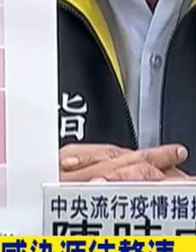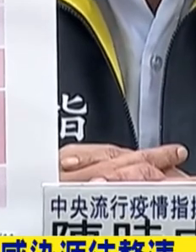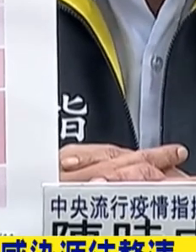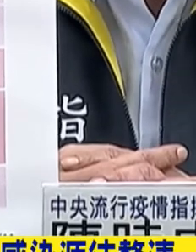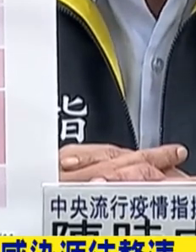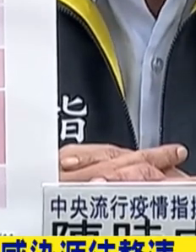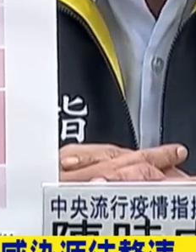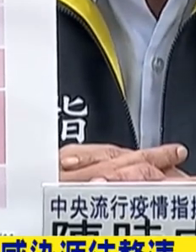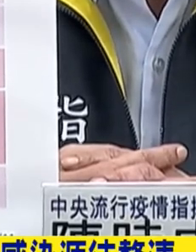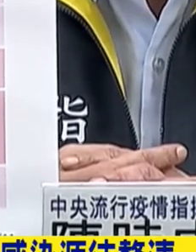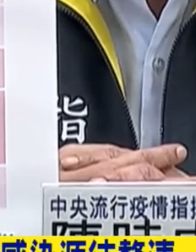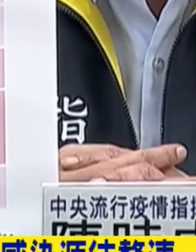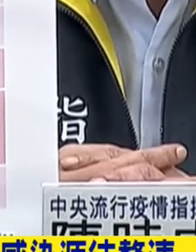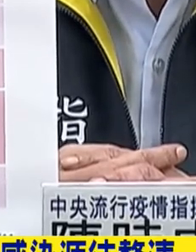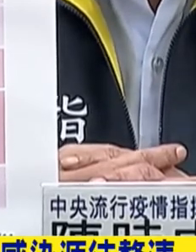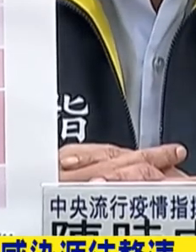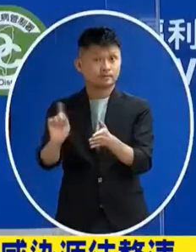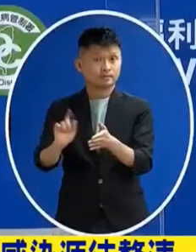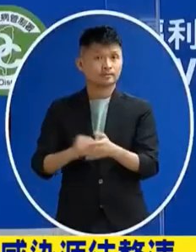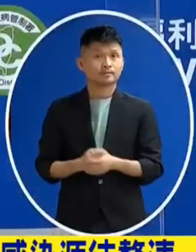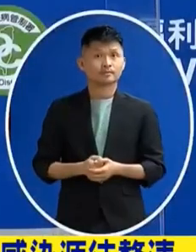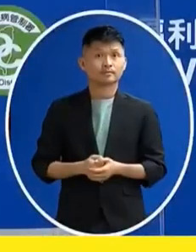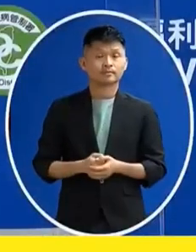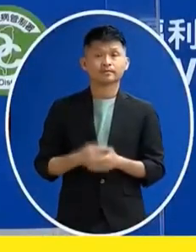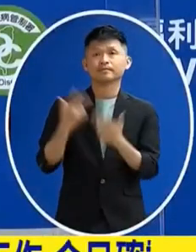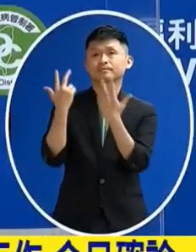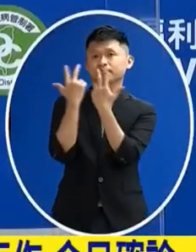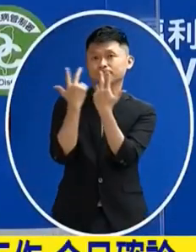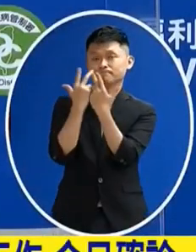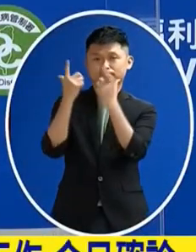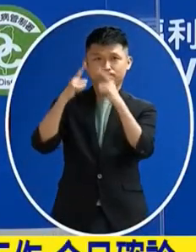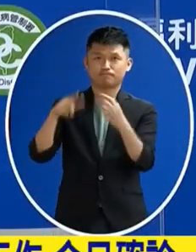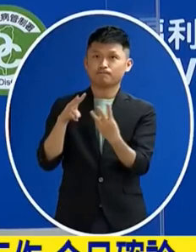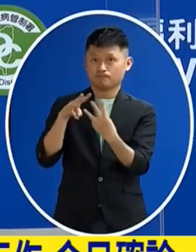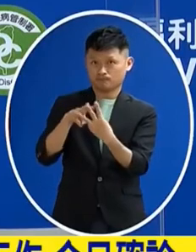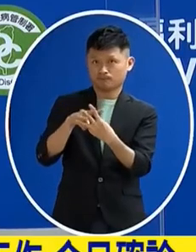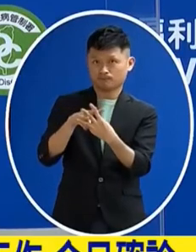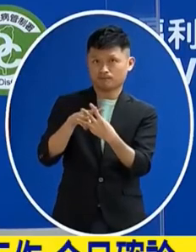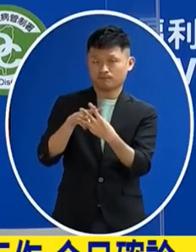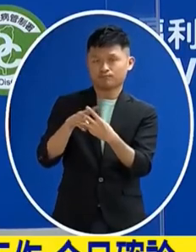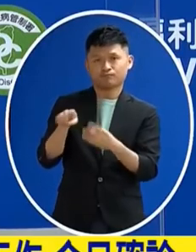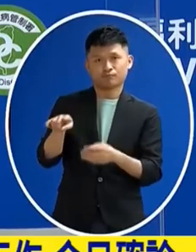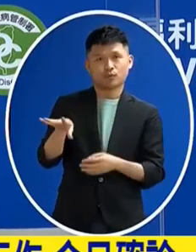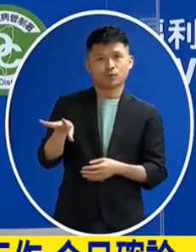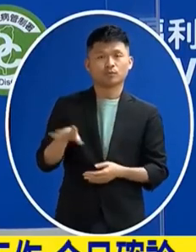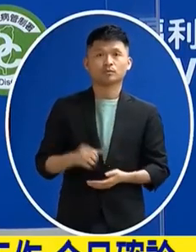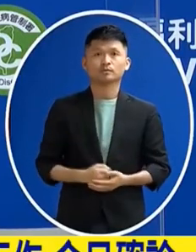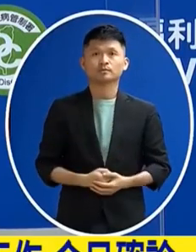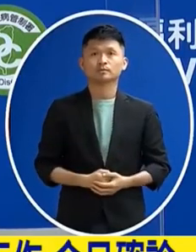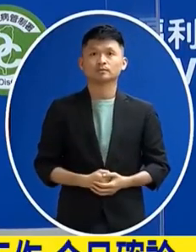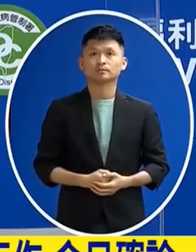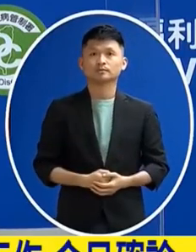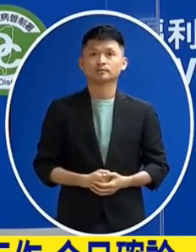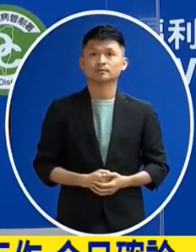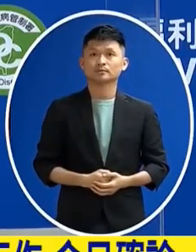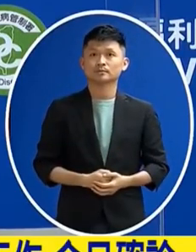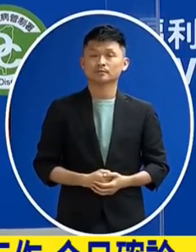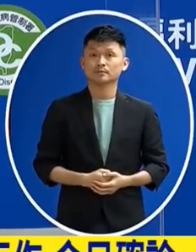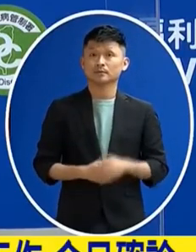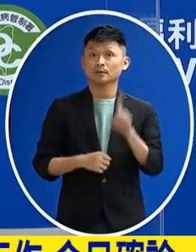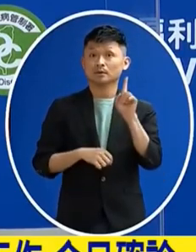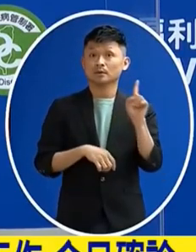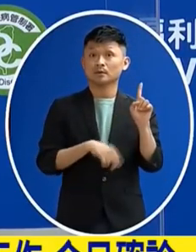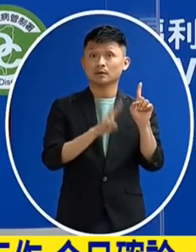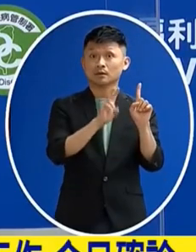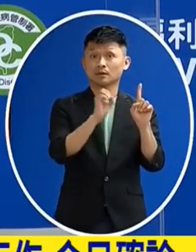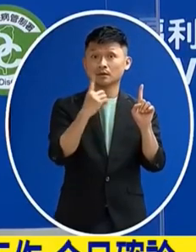哈，在另外一个哈，就是在哈新北的芦洲哈，那也有一起。那这